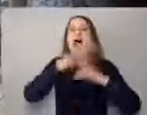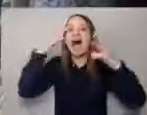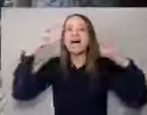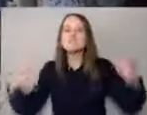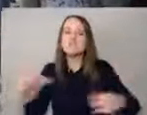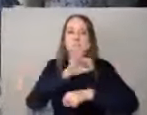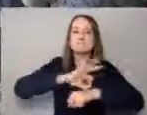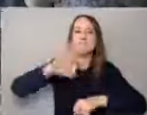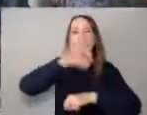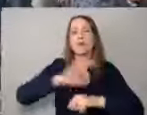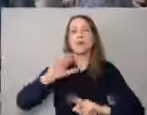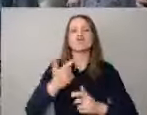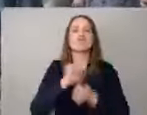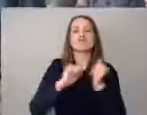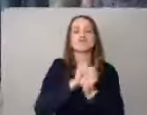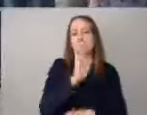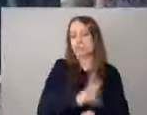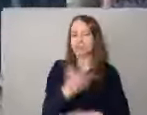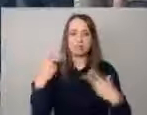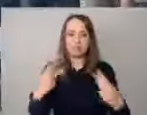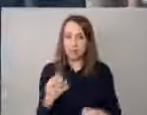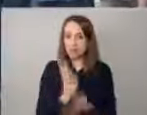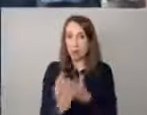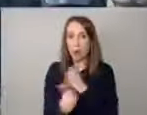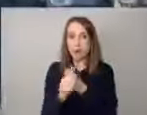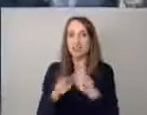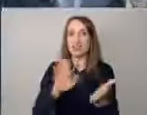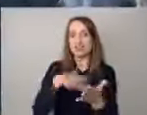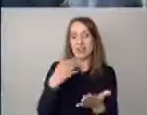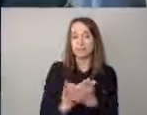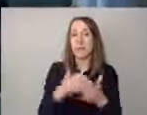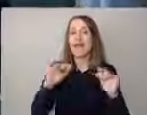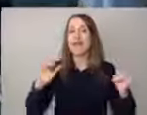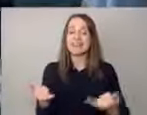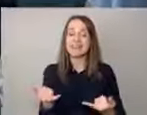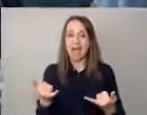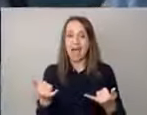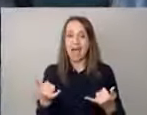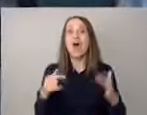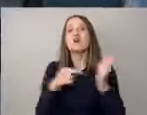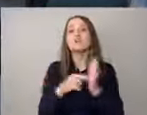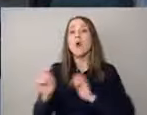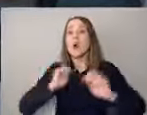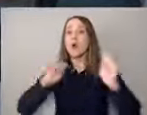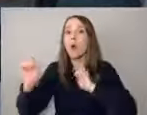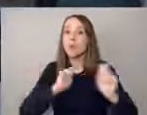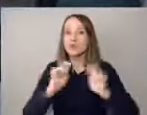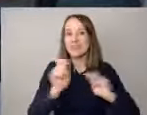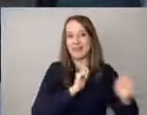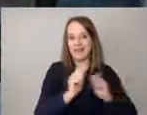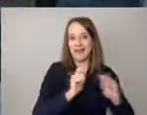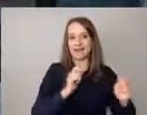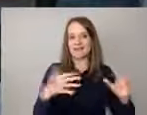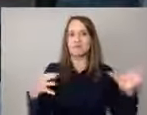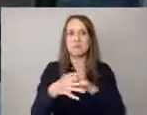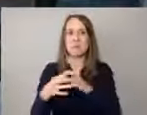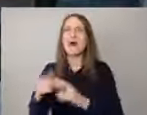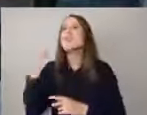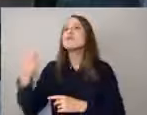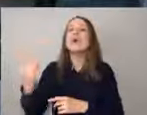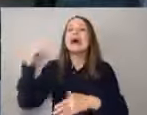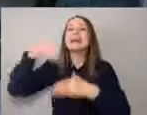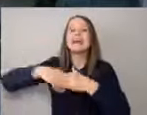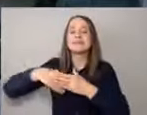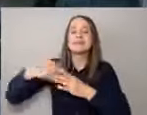tylko zajęciem się choćby połączeniami komunikacyjnymi, tymi inwestycjami, za które odpowiadają samorządy, bo to samorządowcy